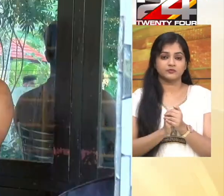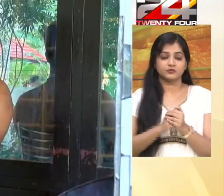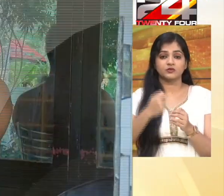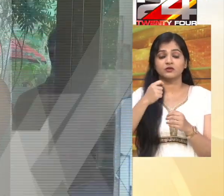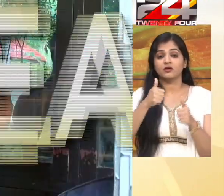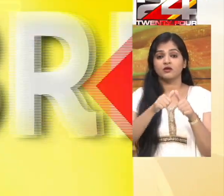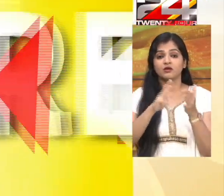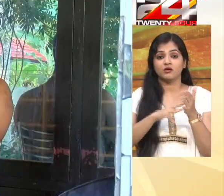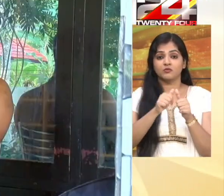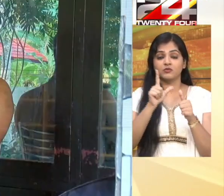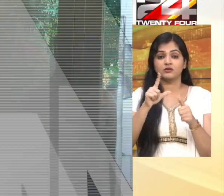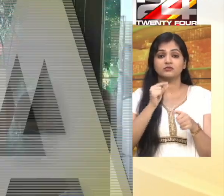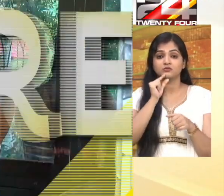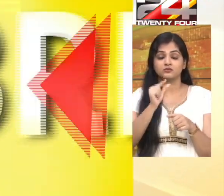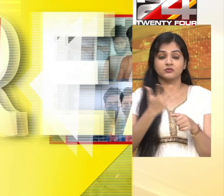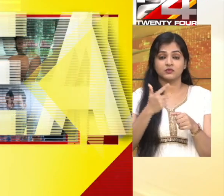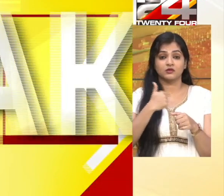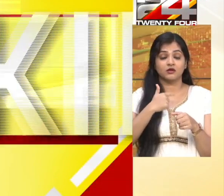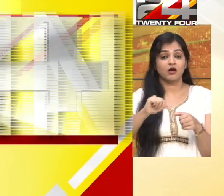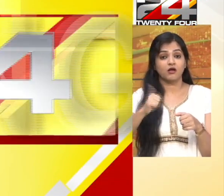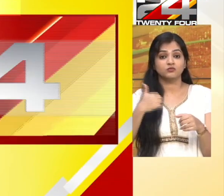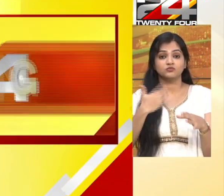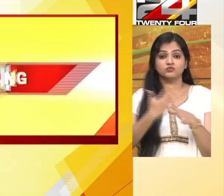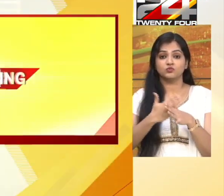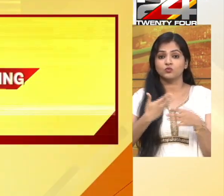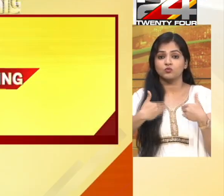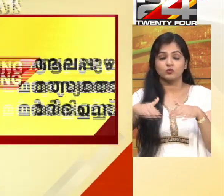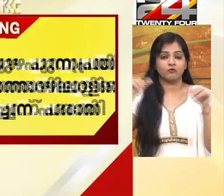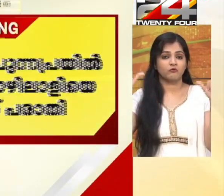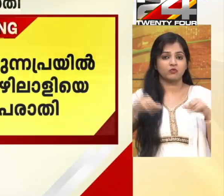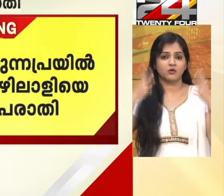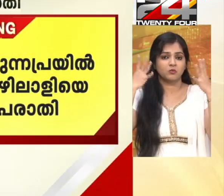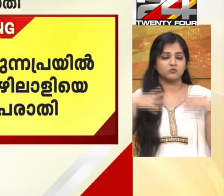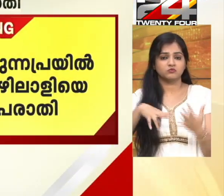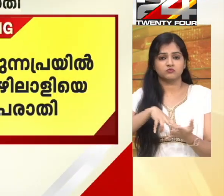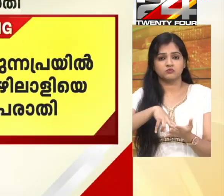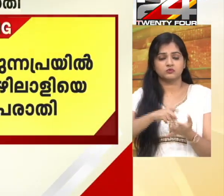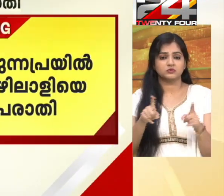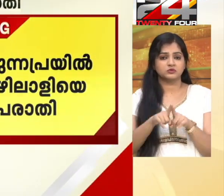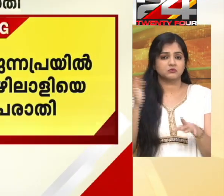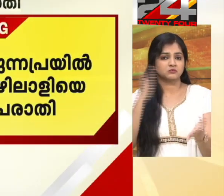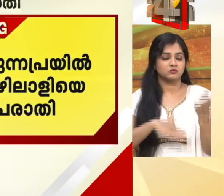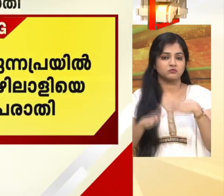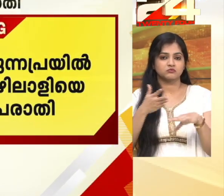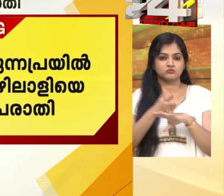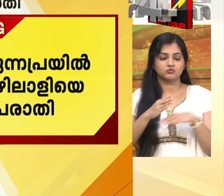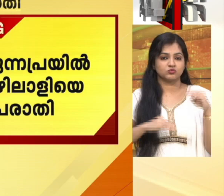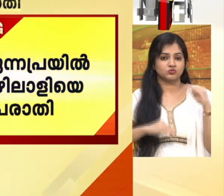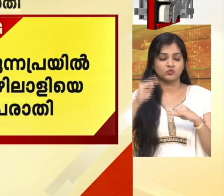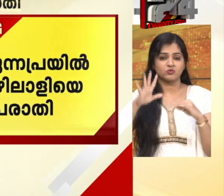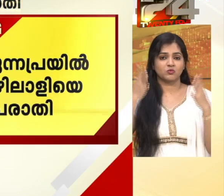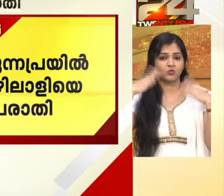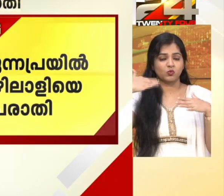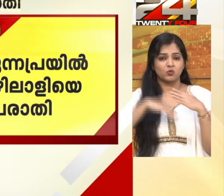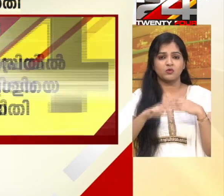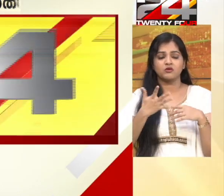വരി ശ്രദ്ധിച്ചാൽ മനസ്സിലാകും ഇനി എന്നെക്കൊണ്ട് എന്തെങ്കിലും തൊഴിൽ ചെയ്യാൻ കഴിയുമോ എന്ന് വരെ ഭയമുണ്ട് ആ രൂപത്തിൽ ശരീരത്തിൽ പരിക്കുകൾ ഏറ്റിട്ടുണ്ട് അകത്ത് വലിയ തോതിലുള്ള